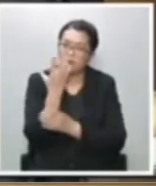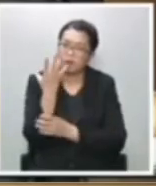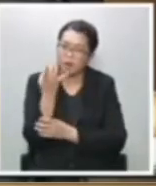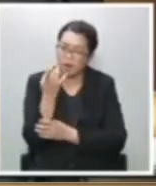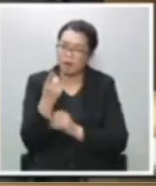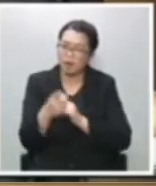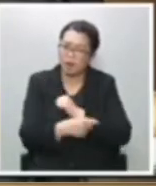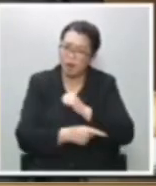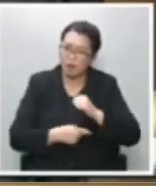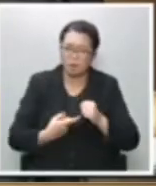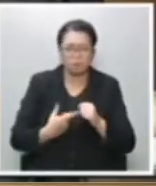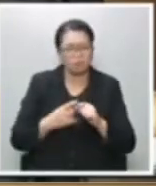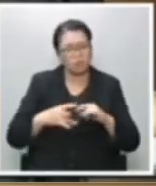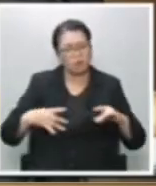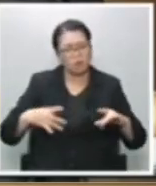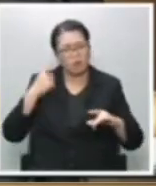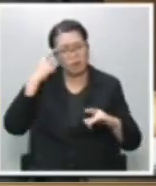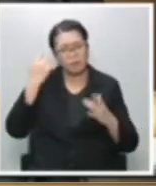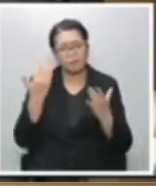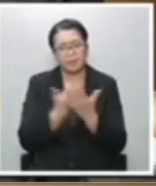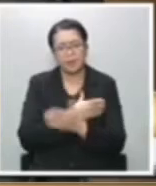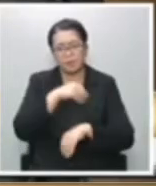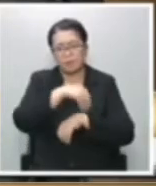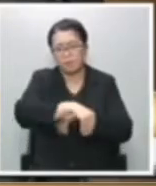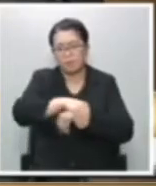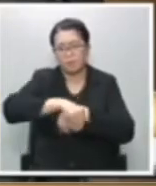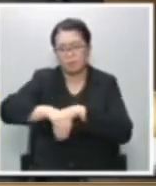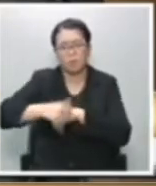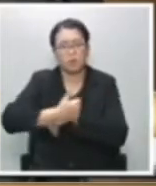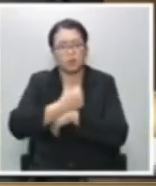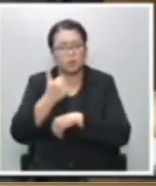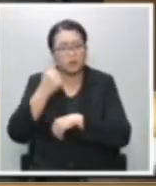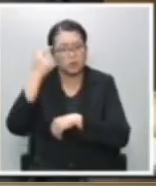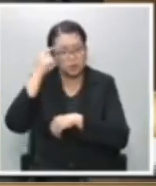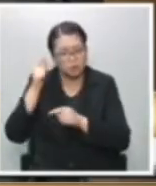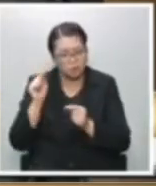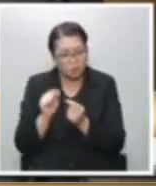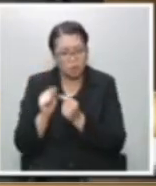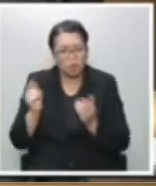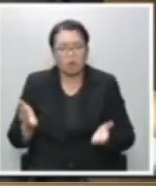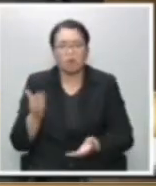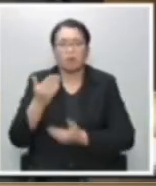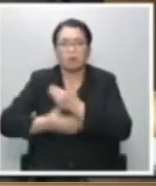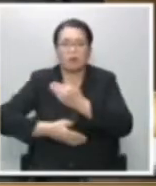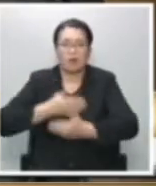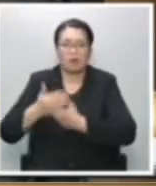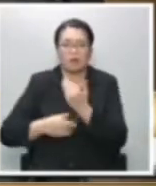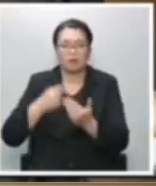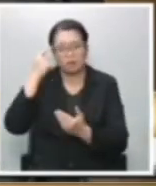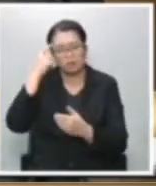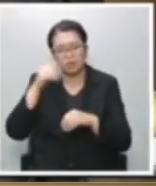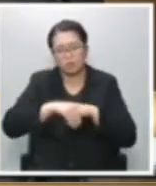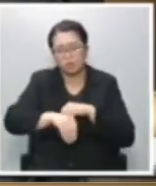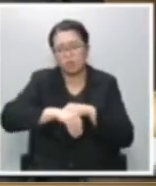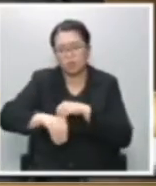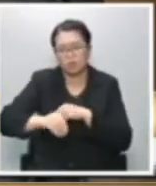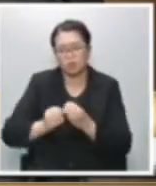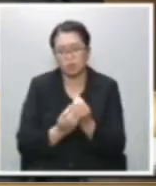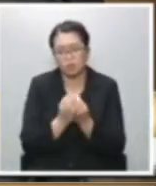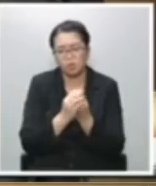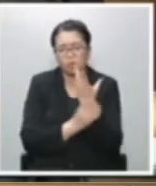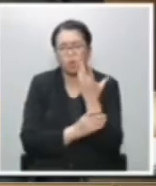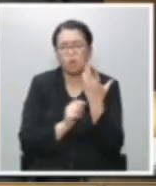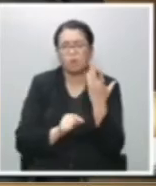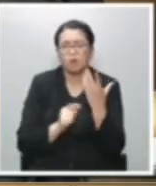นให้ไปทำด้านการเกษตรที่เหมาะสมนะครับต้องมีแน่นอนแล้วจะต้องพาให้เขายืนให้